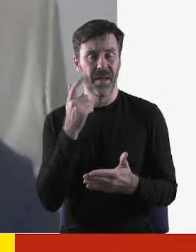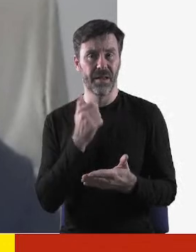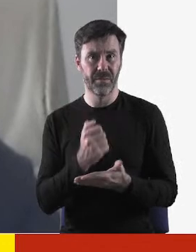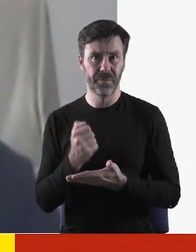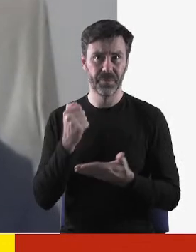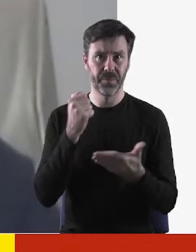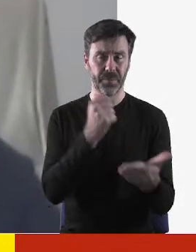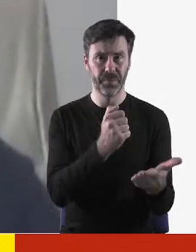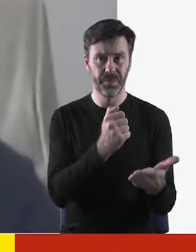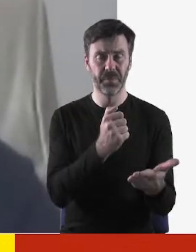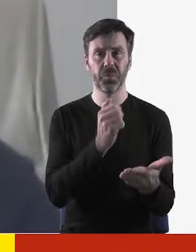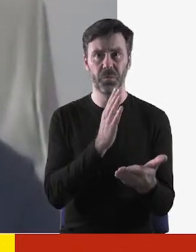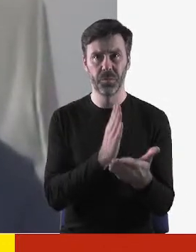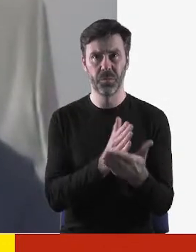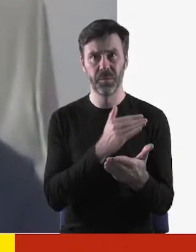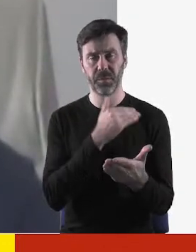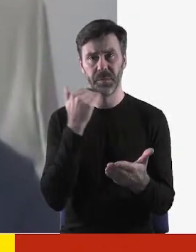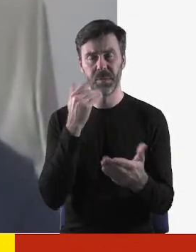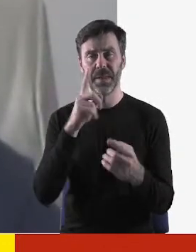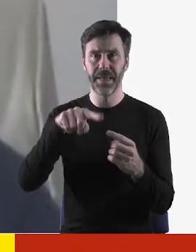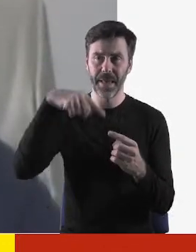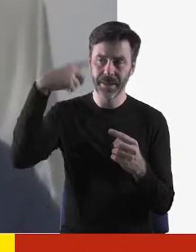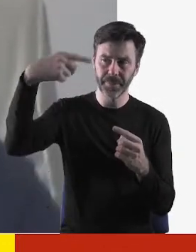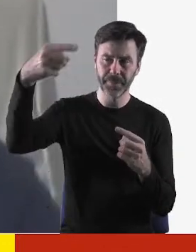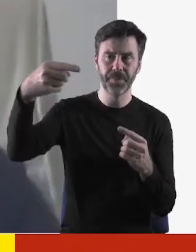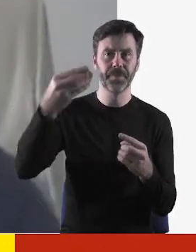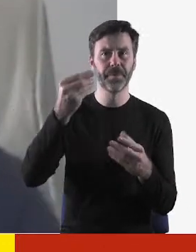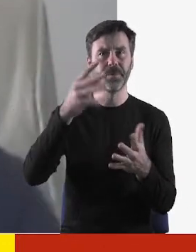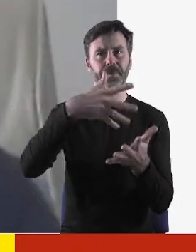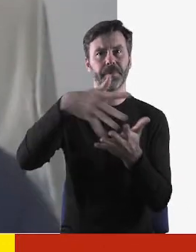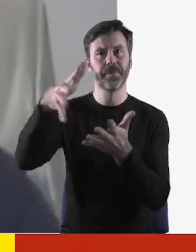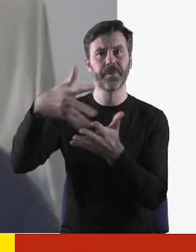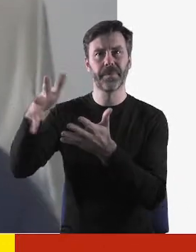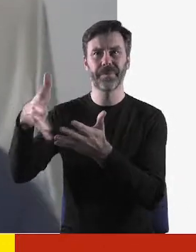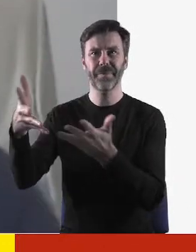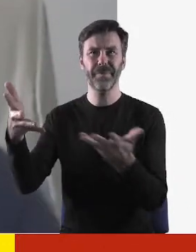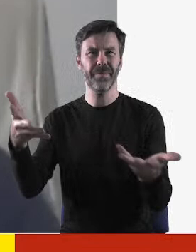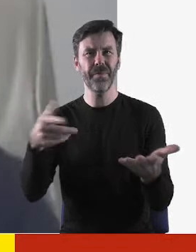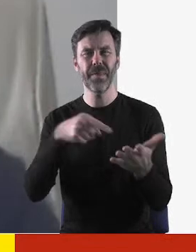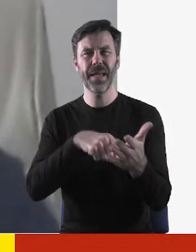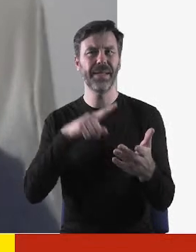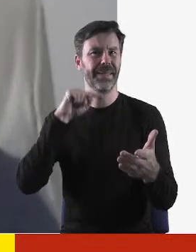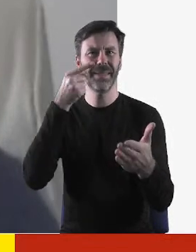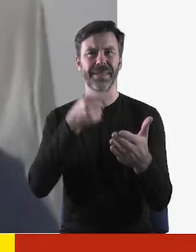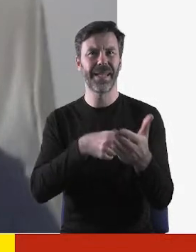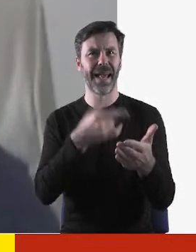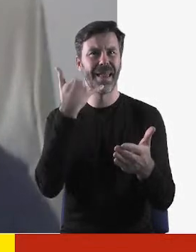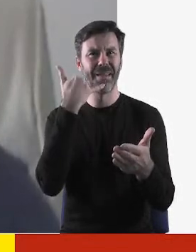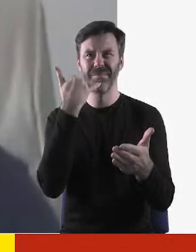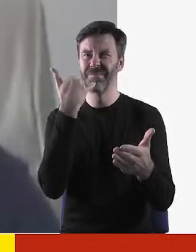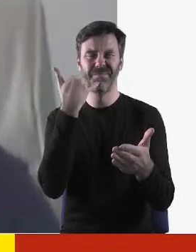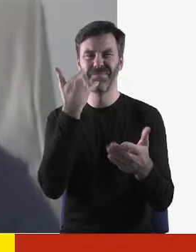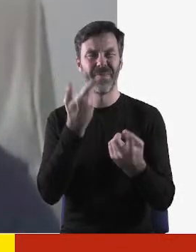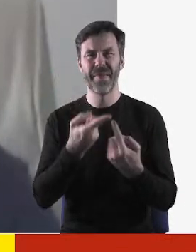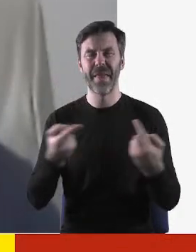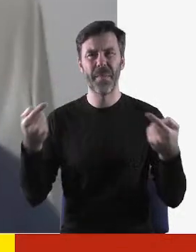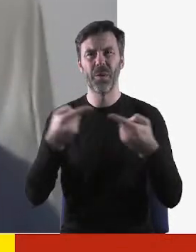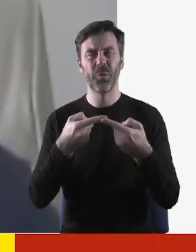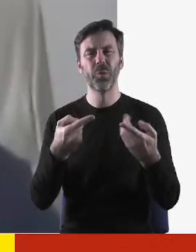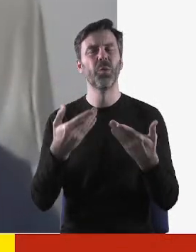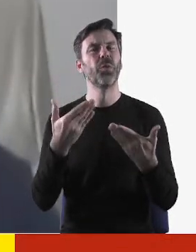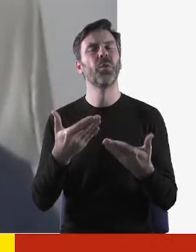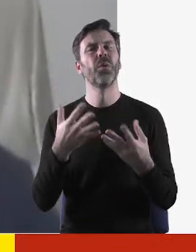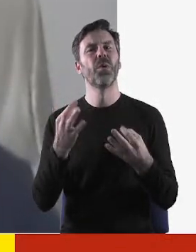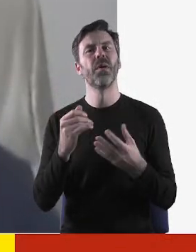cel zostały poniesione. Dalsze wydatkowanie takich środków byłoby nieracjonalne, patrząc na zapisy ustawy